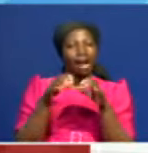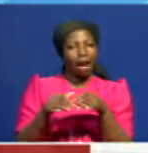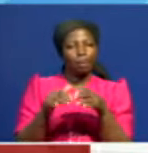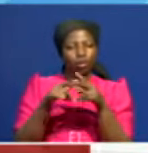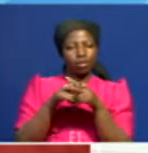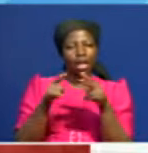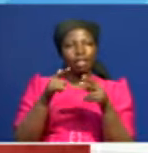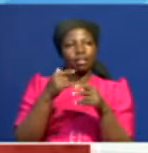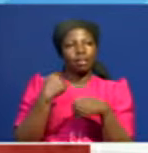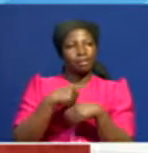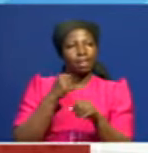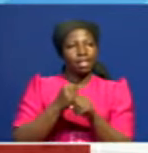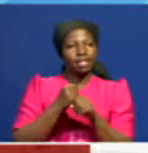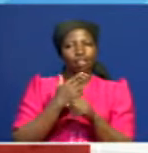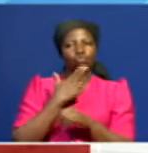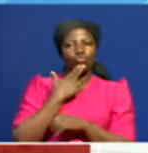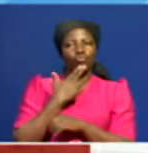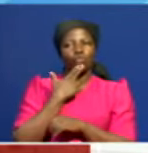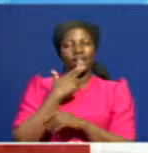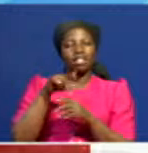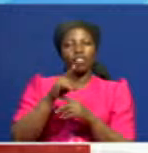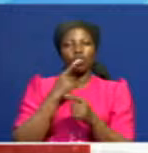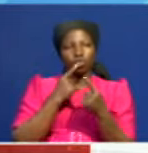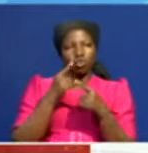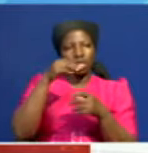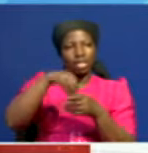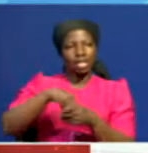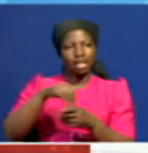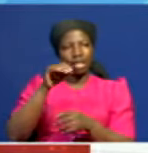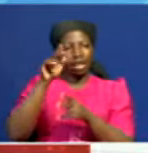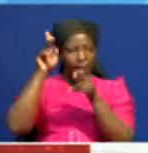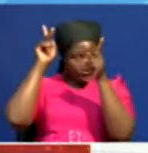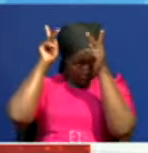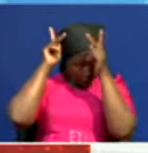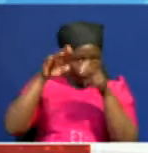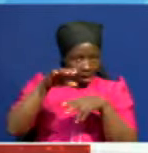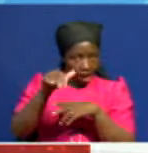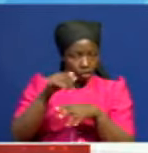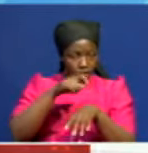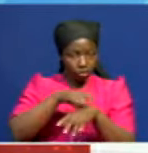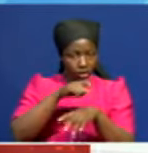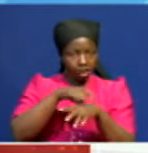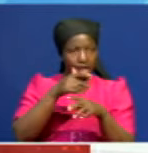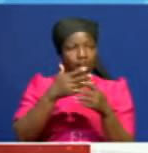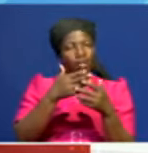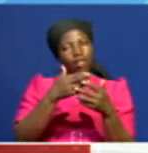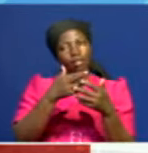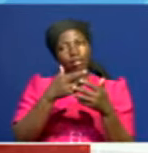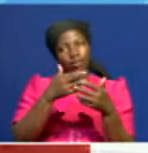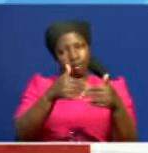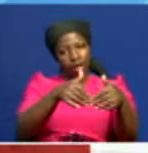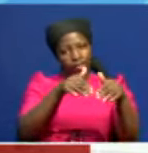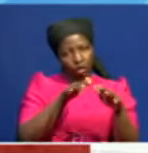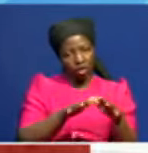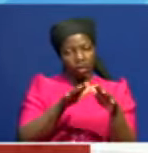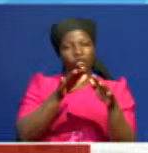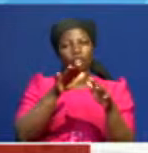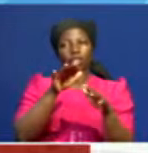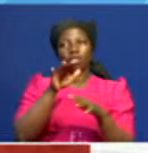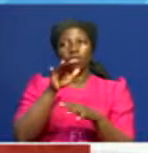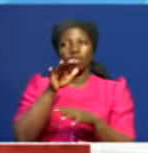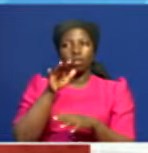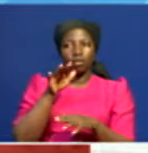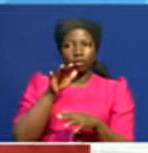ambaye alikuwa akiongea Matungu, kaunti ya Kakamega wakati wa mazishi ya mwakilishi wadi maalum Godliver Omondi alionya